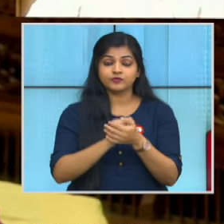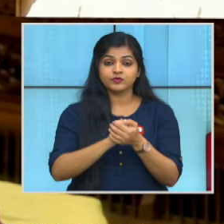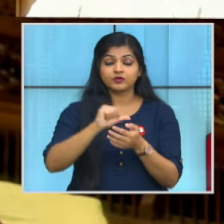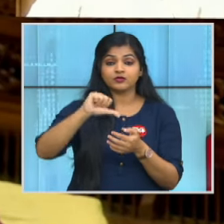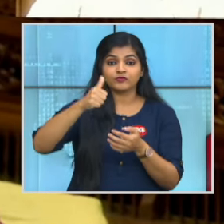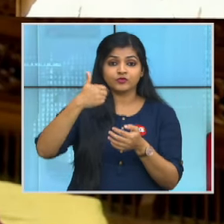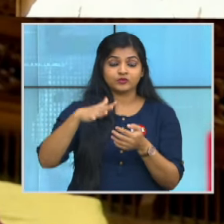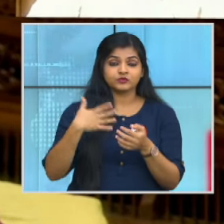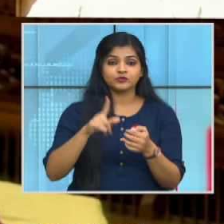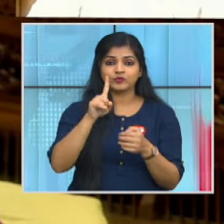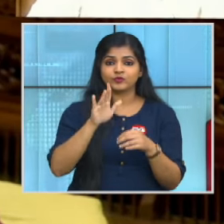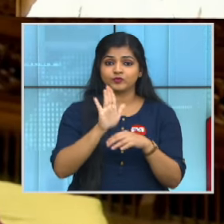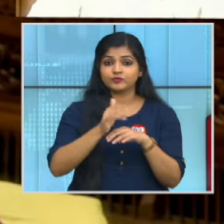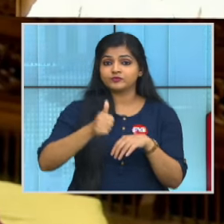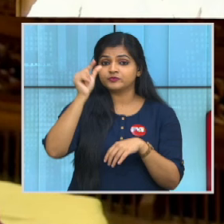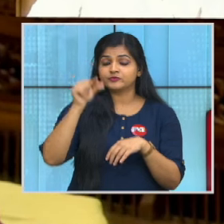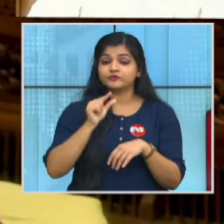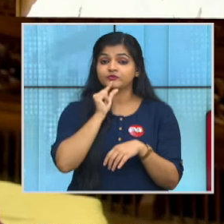വിജയിയായ ഒരു കോൺഗ്രസ് നേതാവ് പറഞ്ഞത്